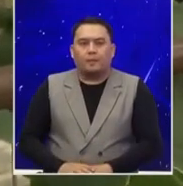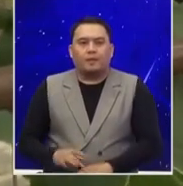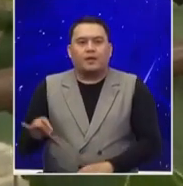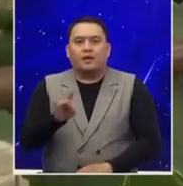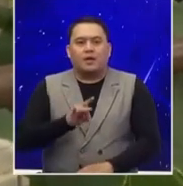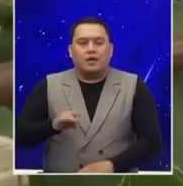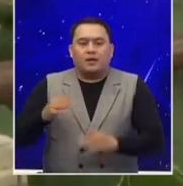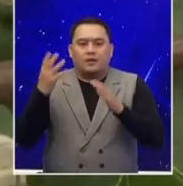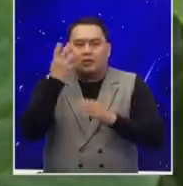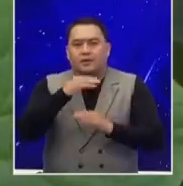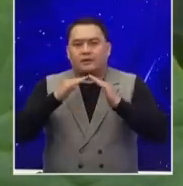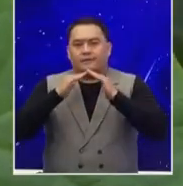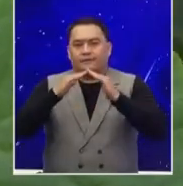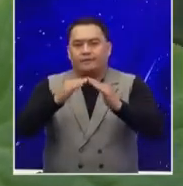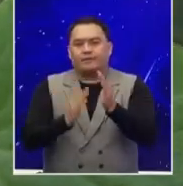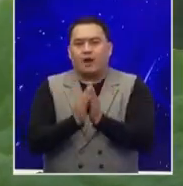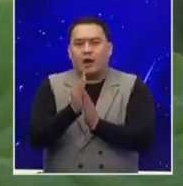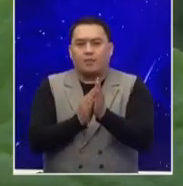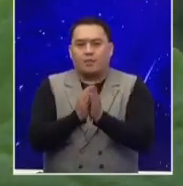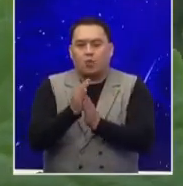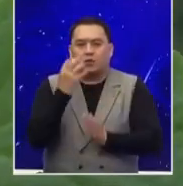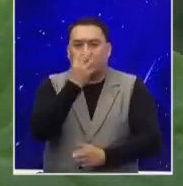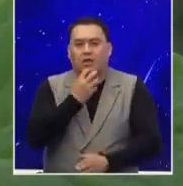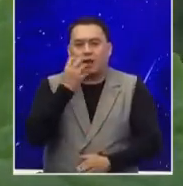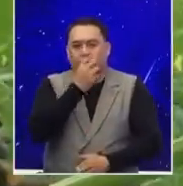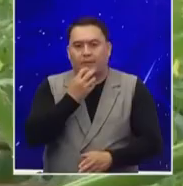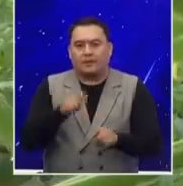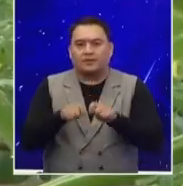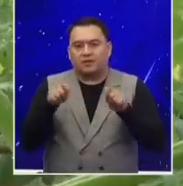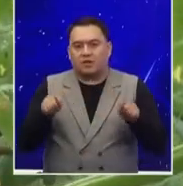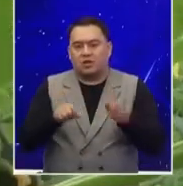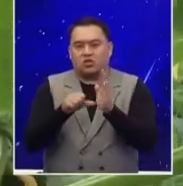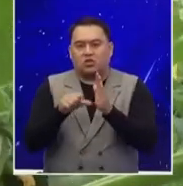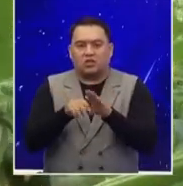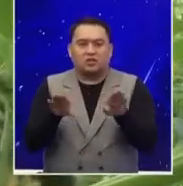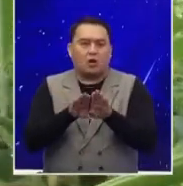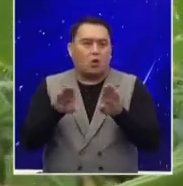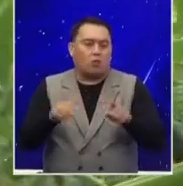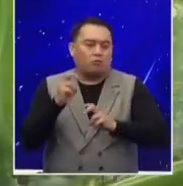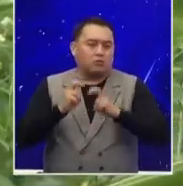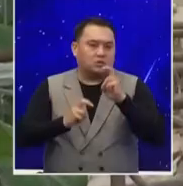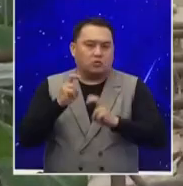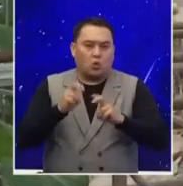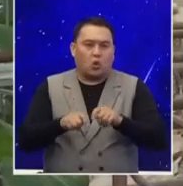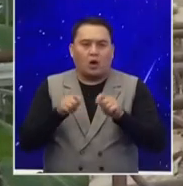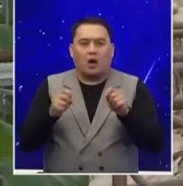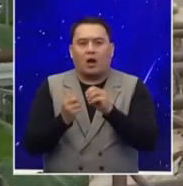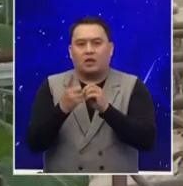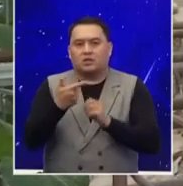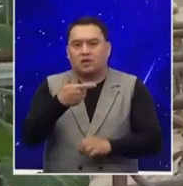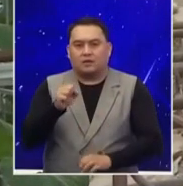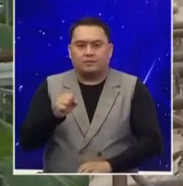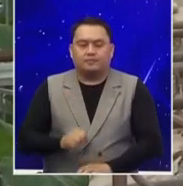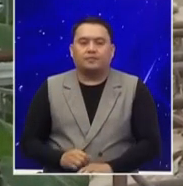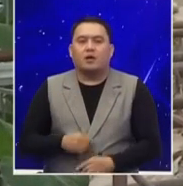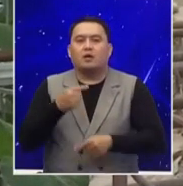развито тепличное хозяйство по выращиванию огурцов и томатов. Сейчас здесь действует уже 6 таковых предприятий общей площадью более 11 гектаров.